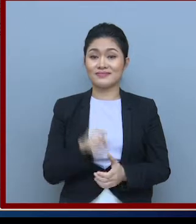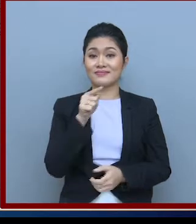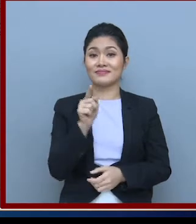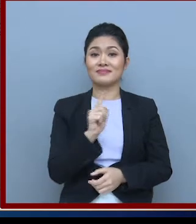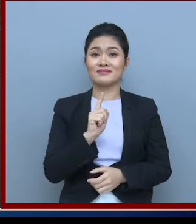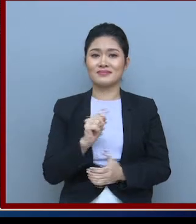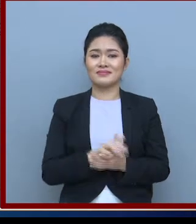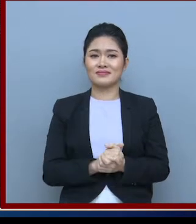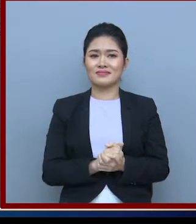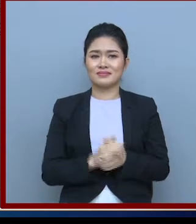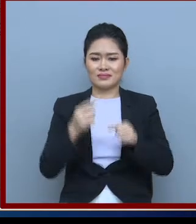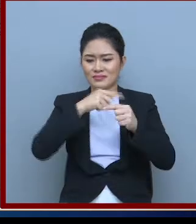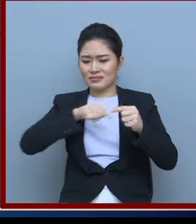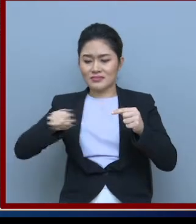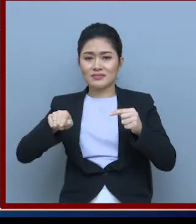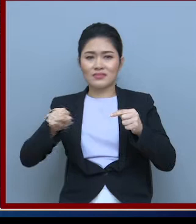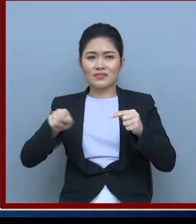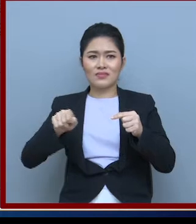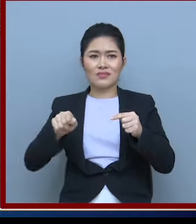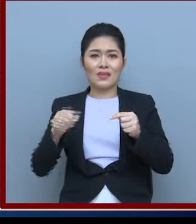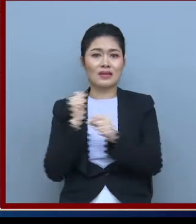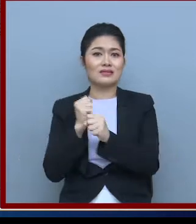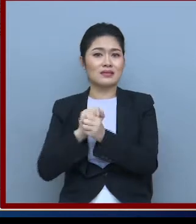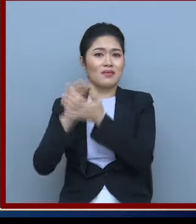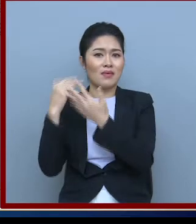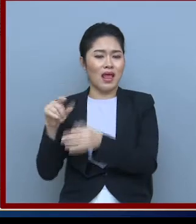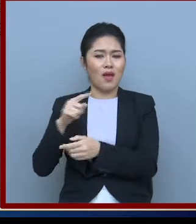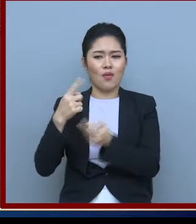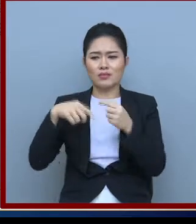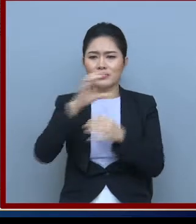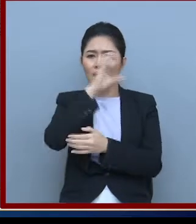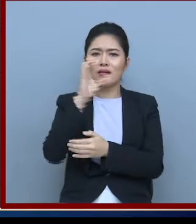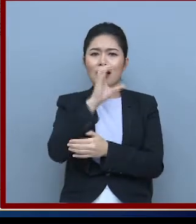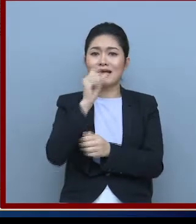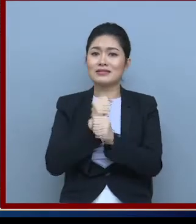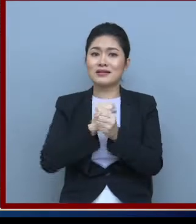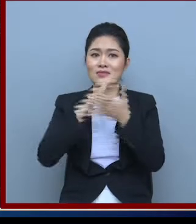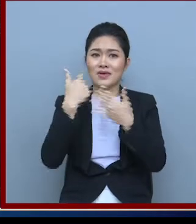ตัวนี้ก็คือมันจะไปวิ่งไปหาแพ็กเกจที่เขาทำไว้แล้วนะครับ